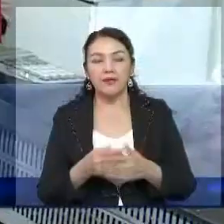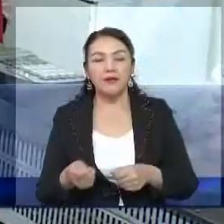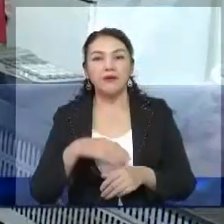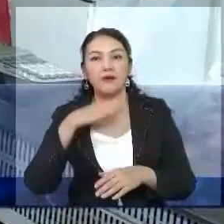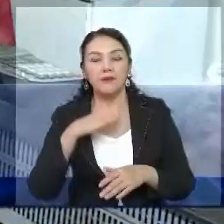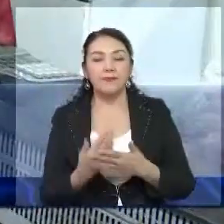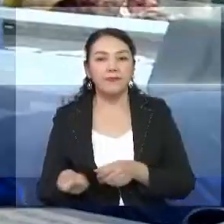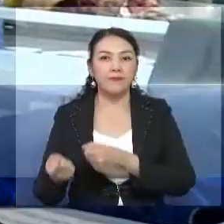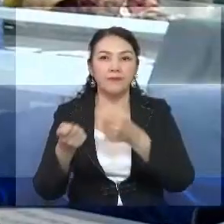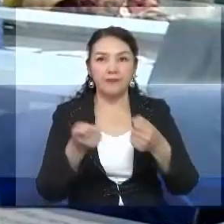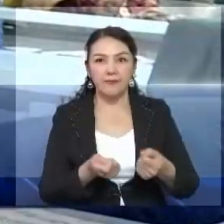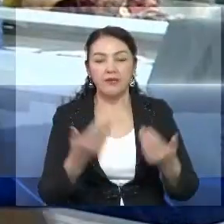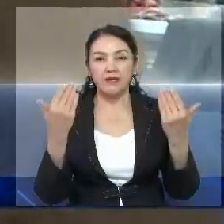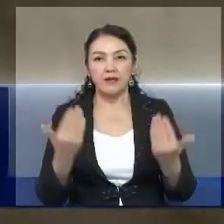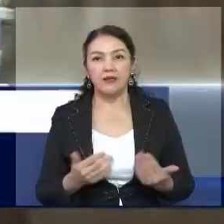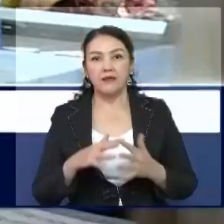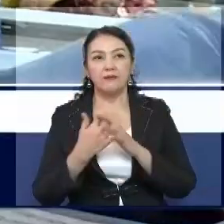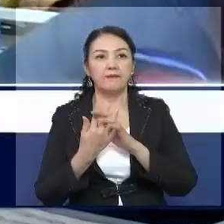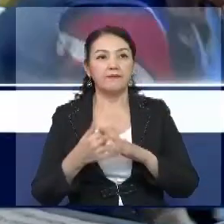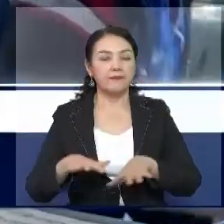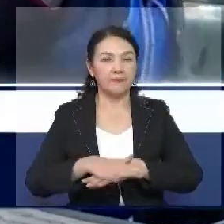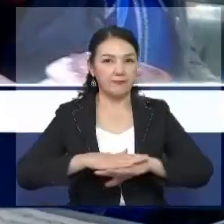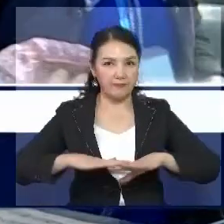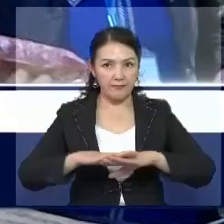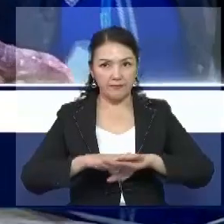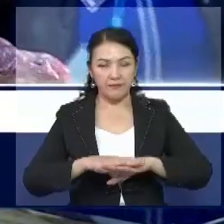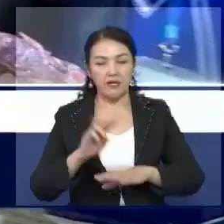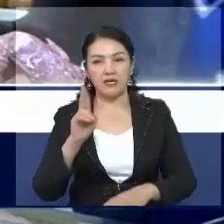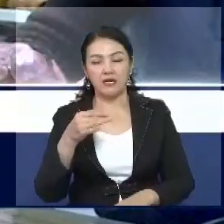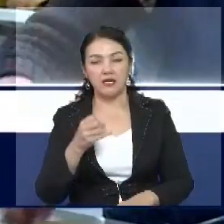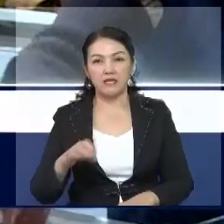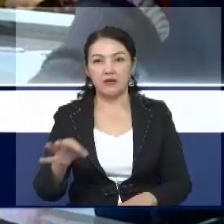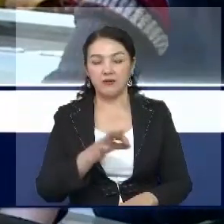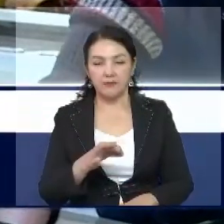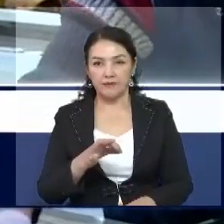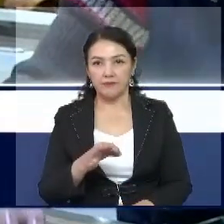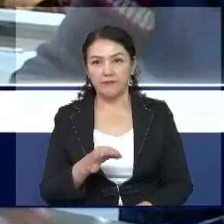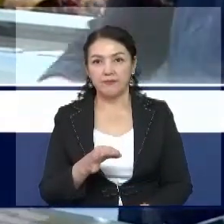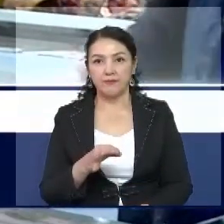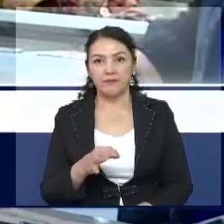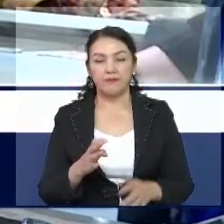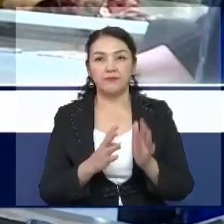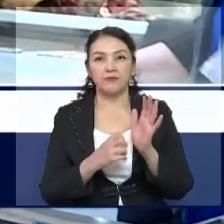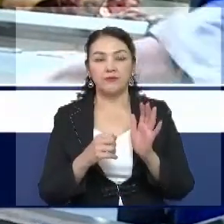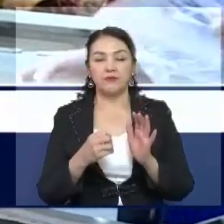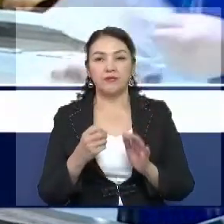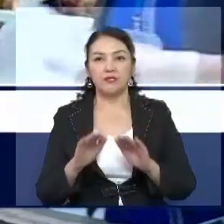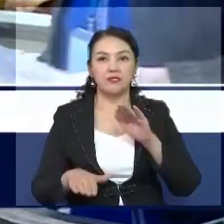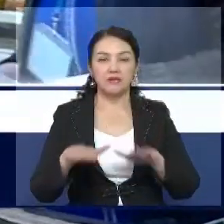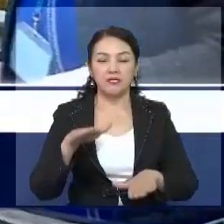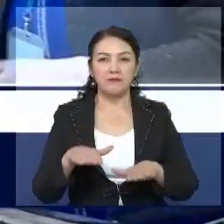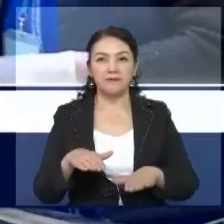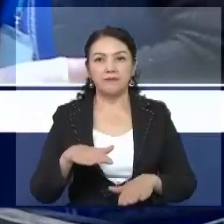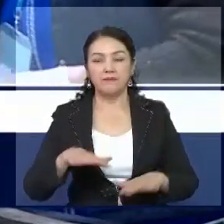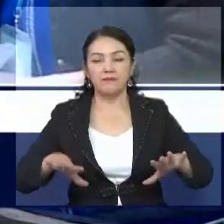жеткілікті мөлшерде әкеледі. Бүгінгі күні ауыл шаруашылық жәрмеңкесіне Қарғалы ауданы бойынша 900 килограмм